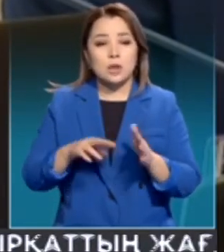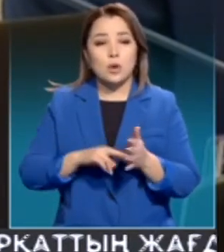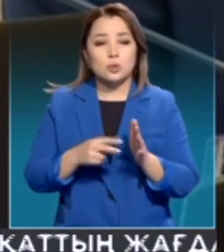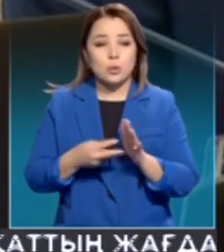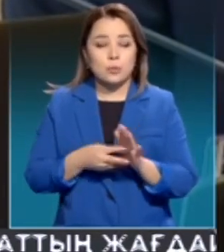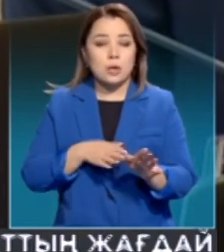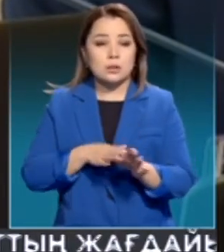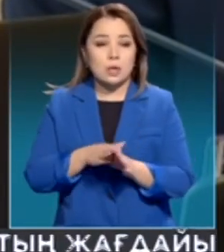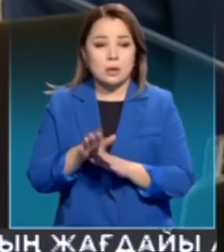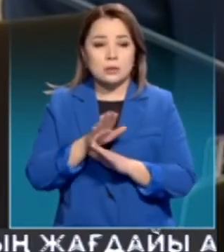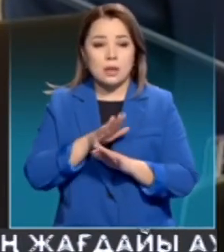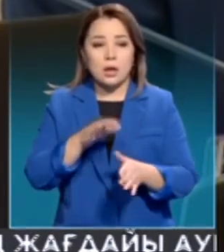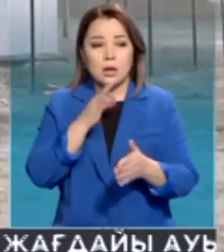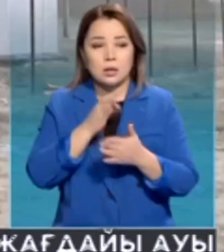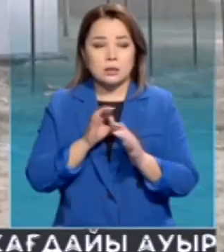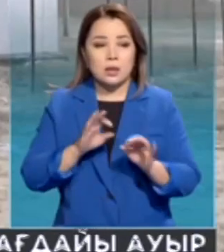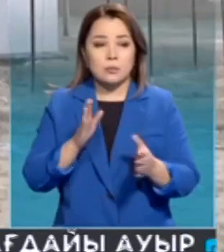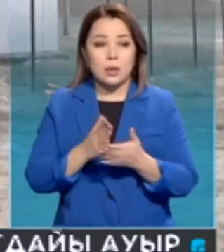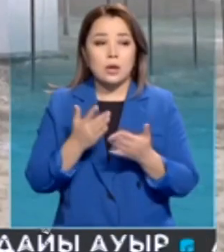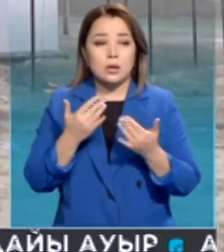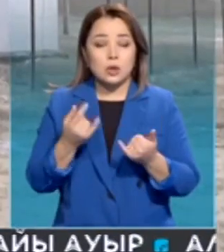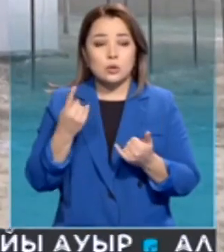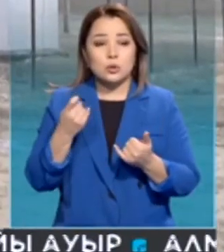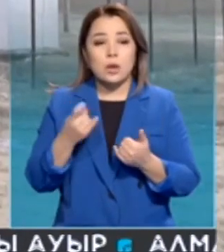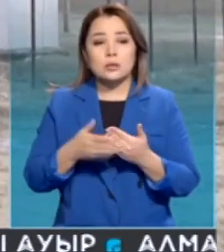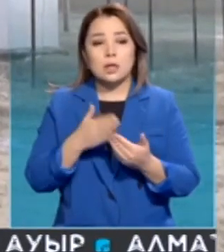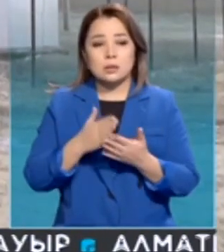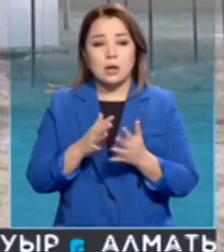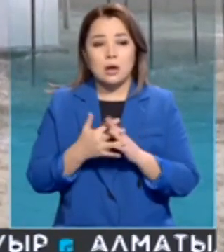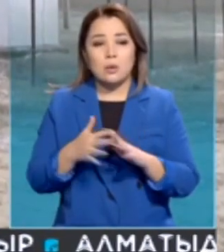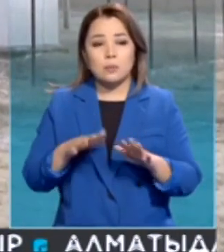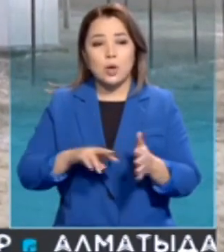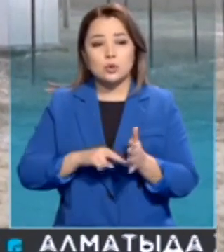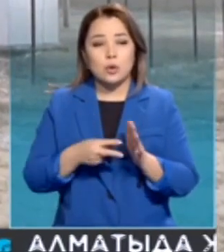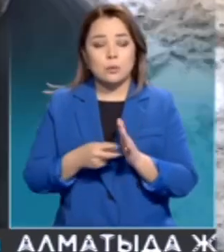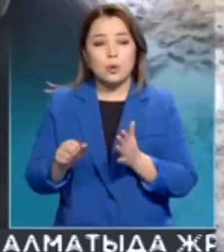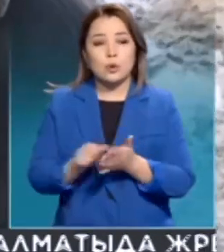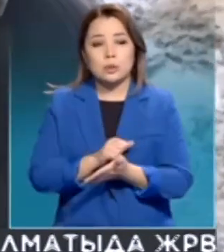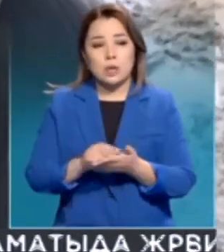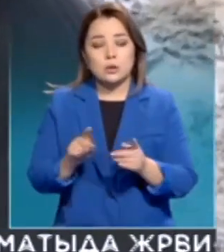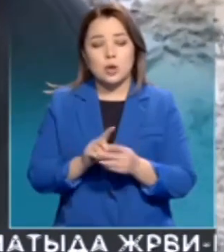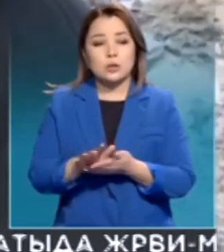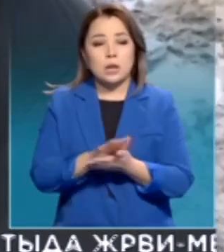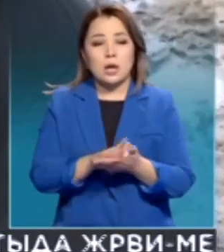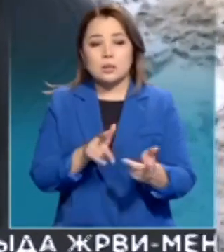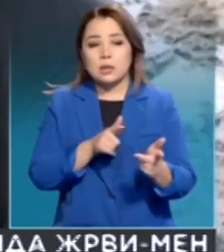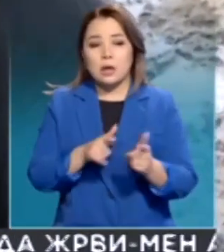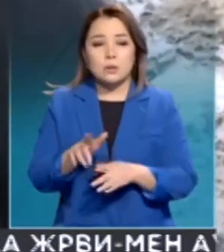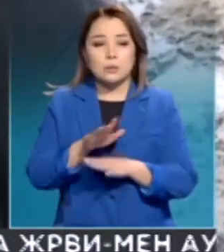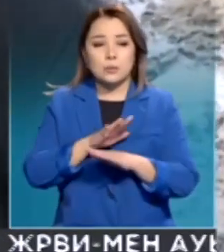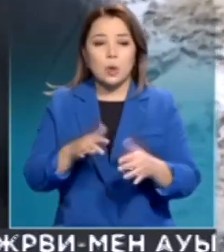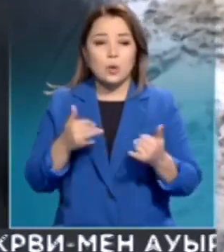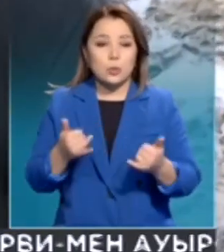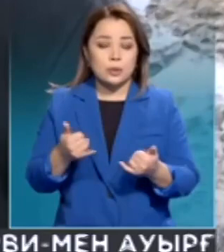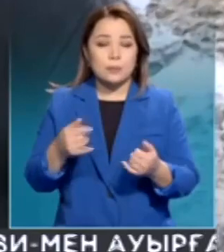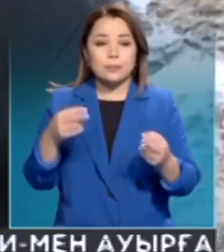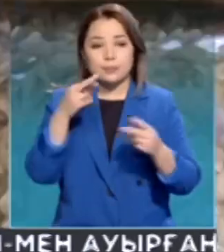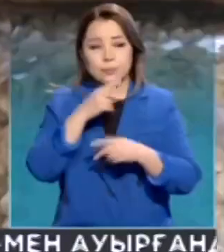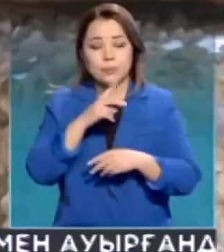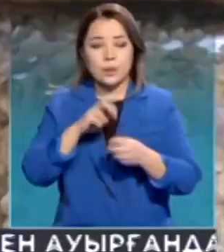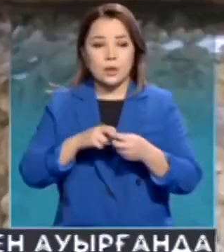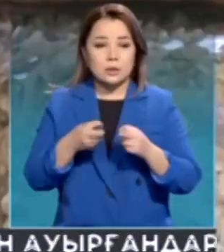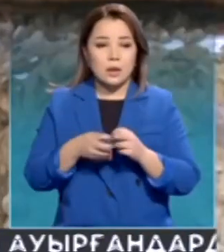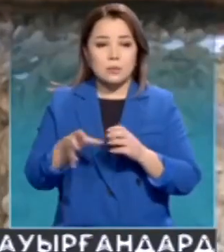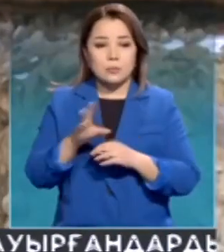жоспардың орындалмауы болжанып отыр. Сондай ақ 100-ден аса ауылда жобалау сметалық құжаттары мүлде дайындалмаған. Осы олқылықтар